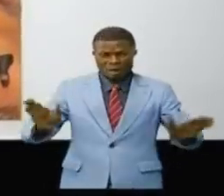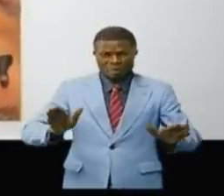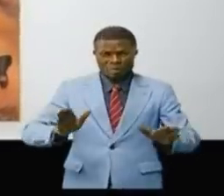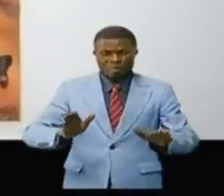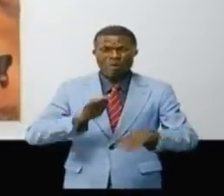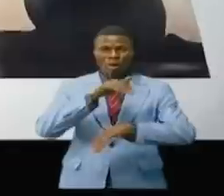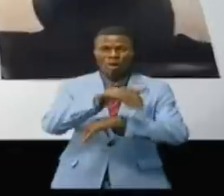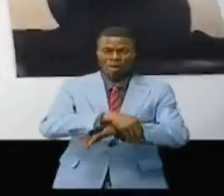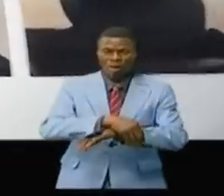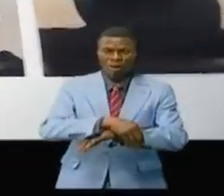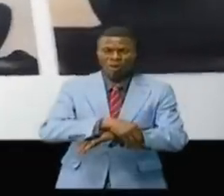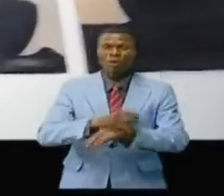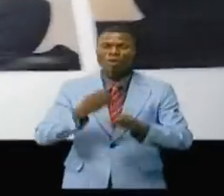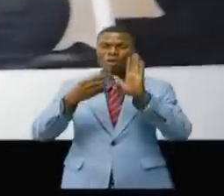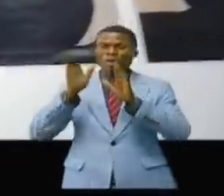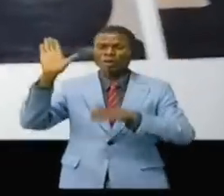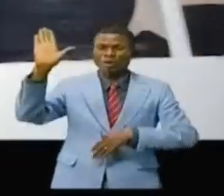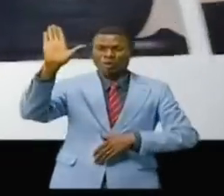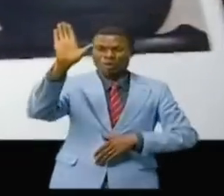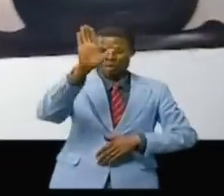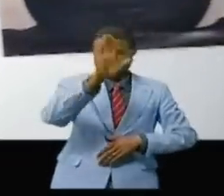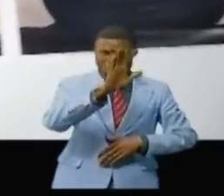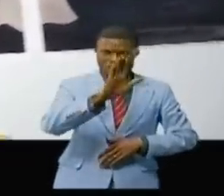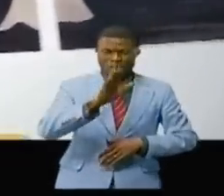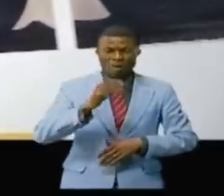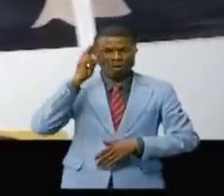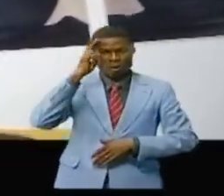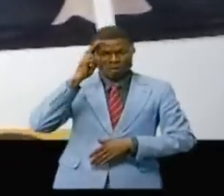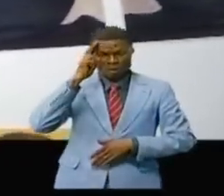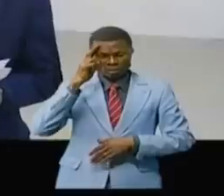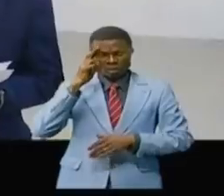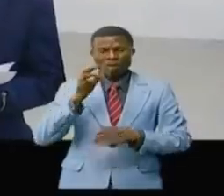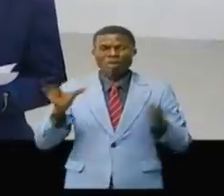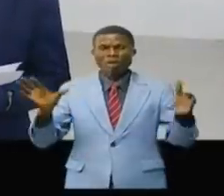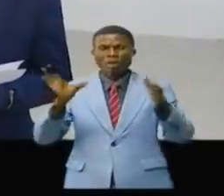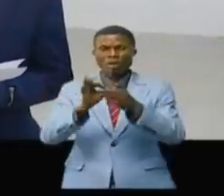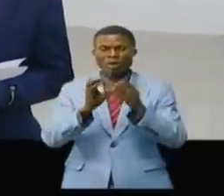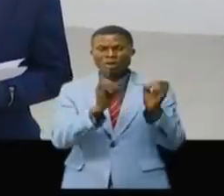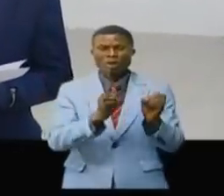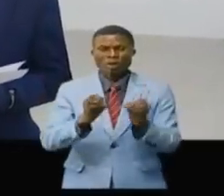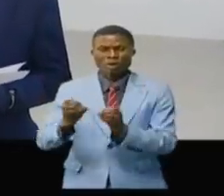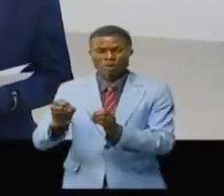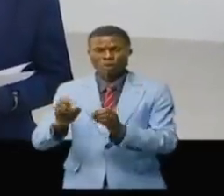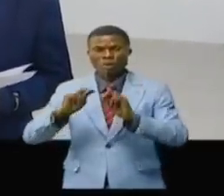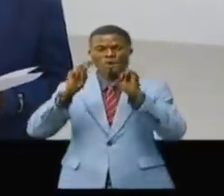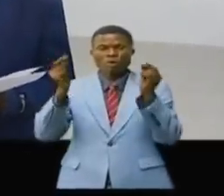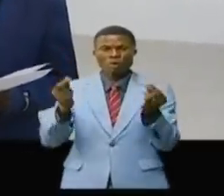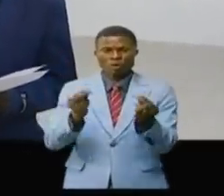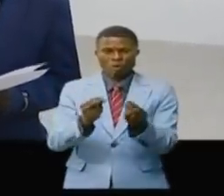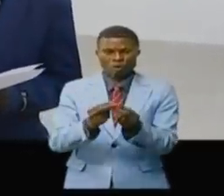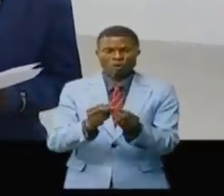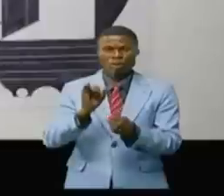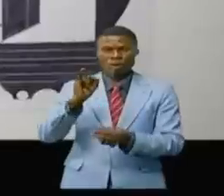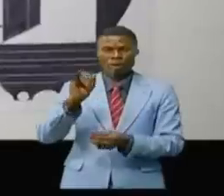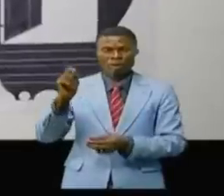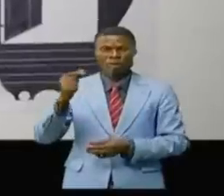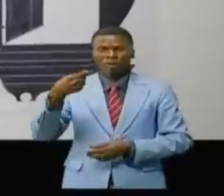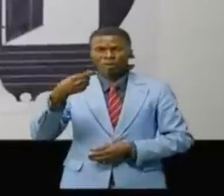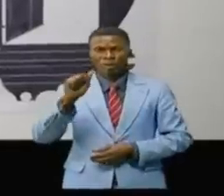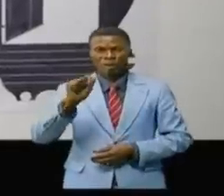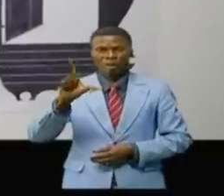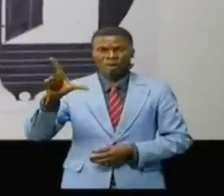soirée d'exposition collective dénommée Réflexion Connexion, organisée par la structure Yetu Galerie.